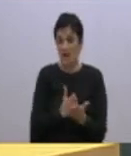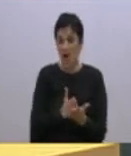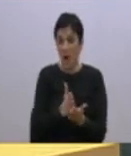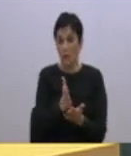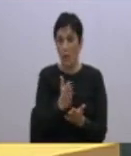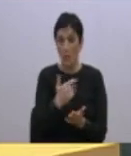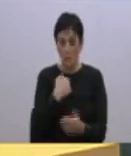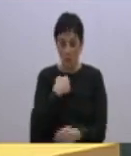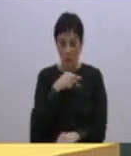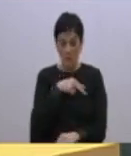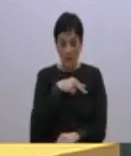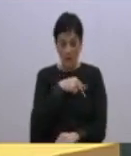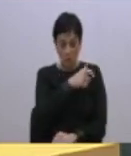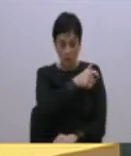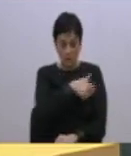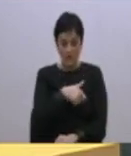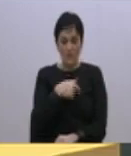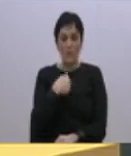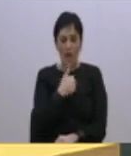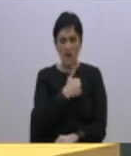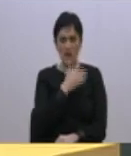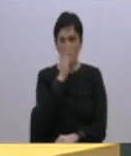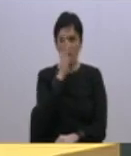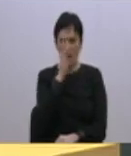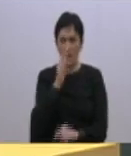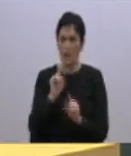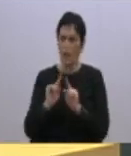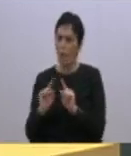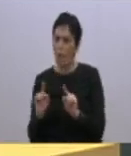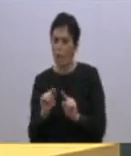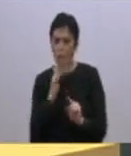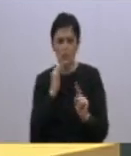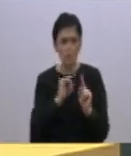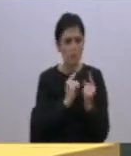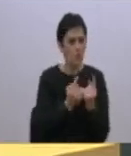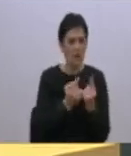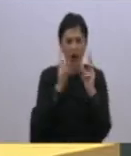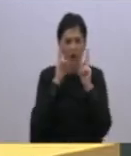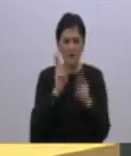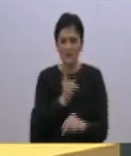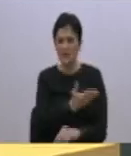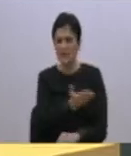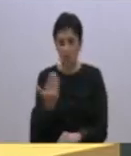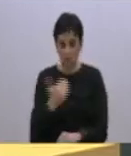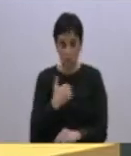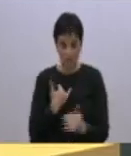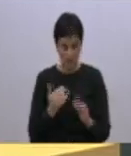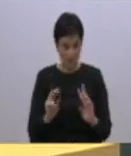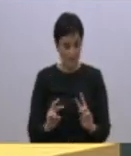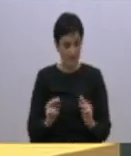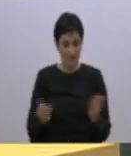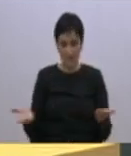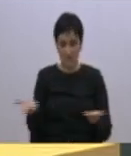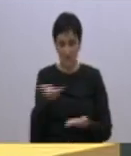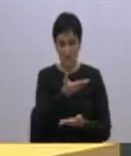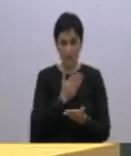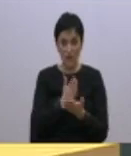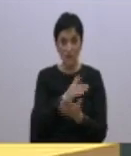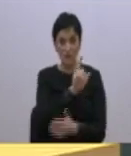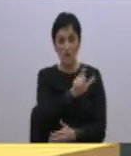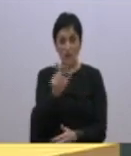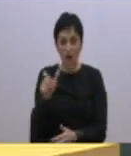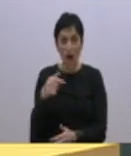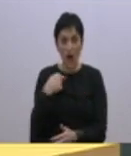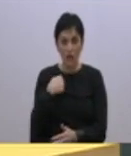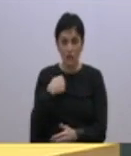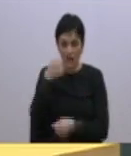როგორც პარლამენტის წევრი და იმედი მაქვს ყველა ამ შემთხვევაში ოპოზიცია უმრავლესობა არ ვიცი ვინც ნებავთ აქვს ხედავთ ის ხალხი ყველა ჩვენ